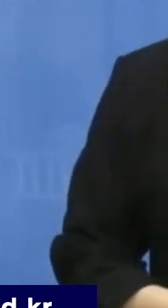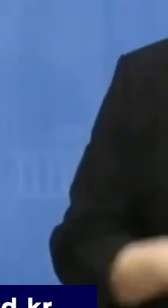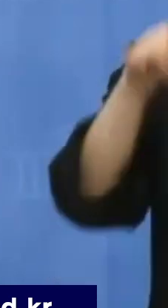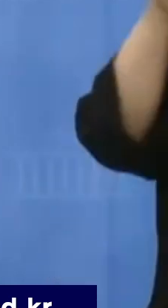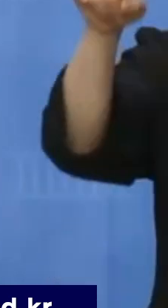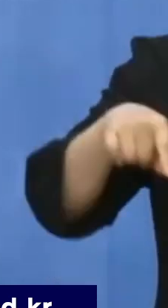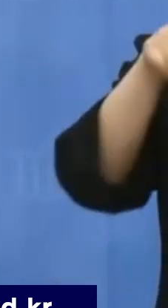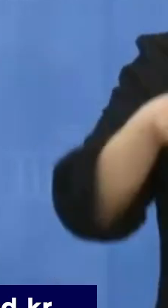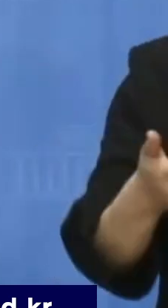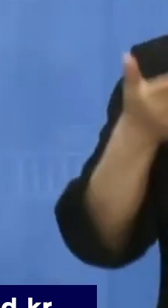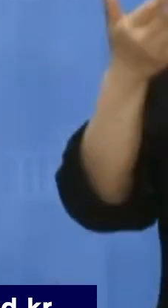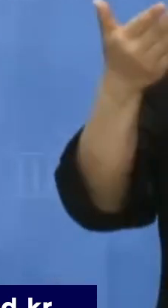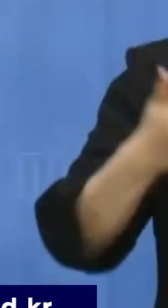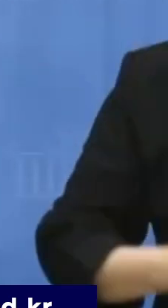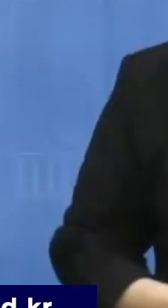회견문을 발표하겠습니다.